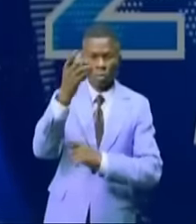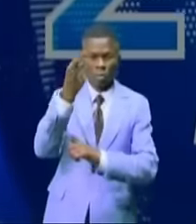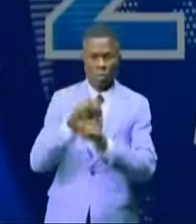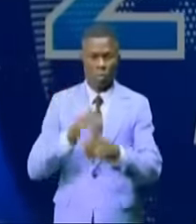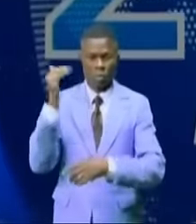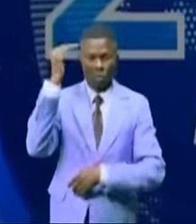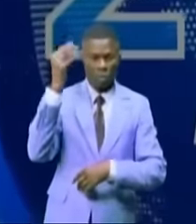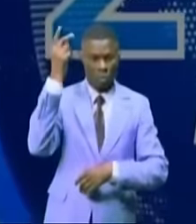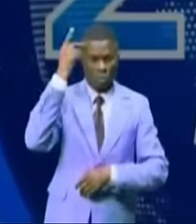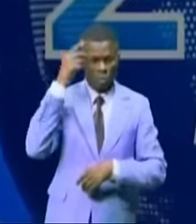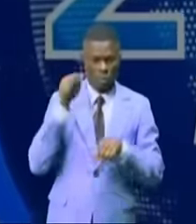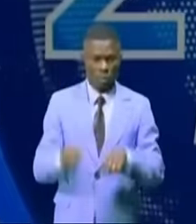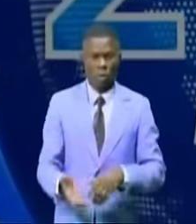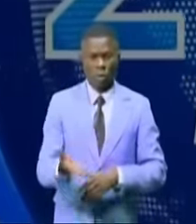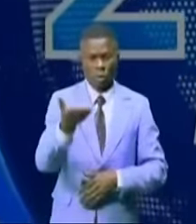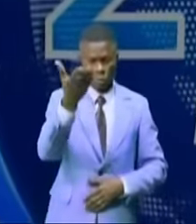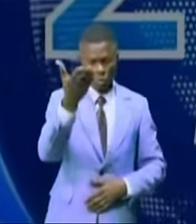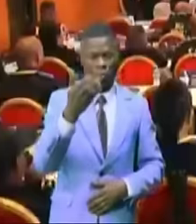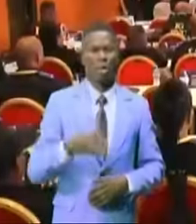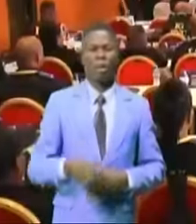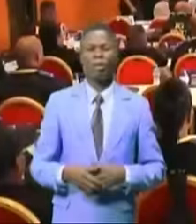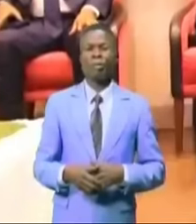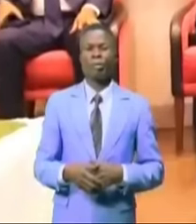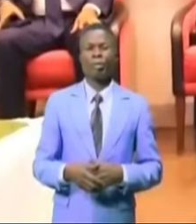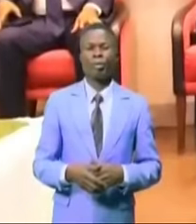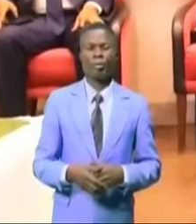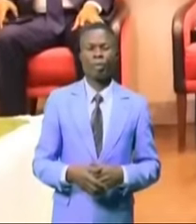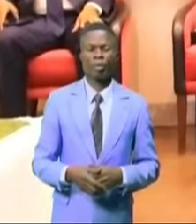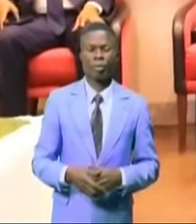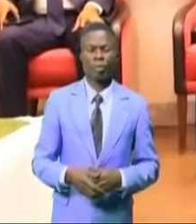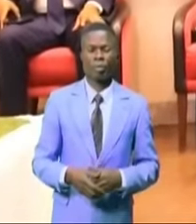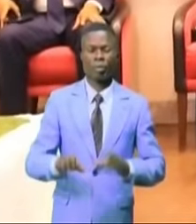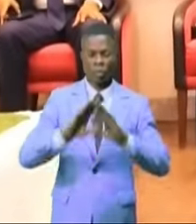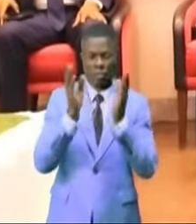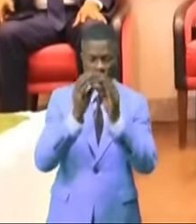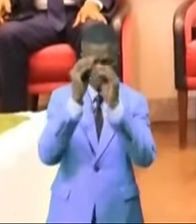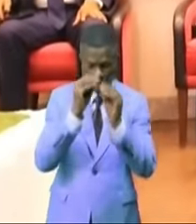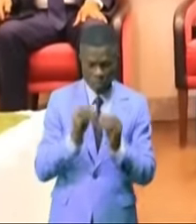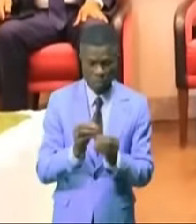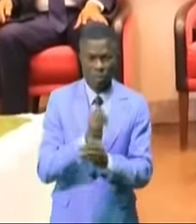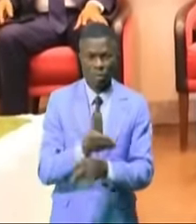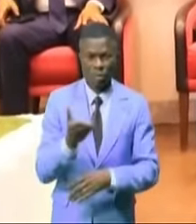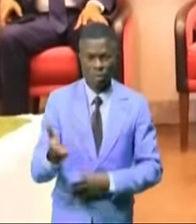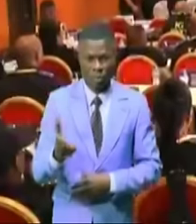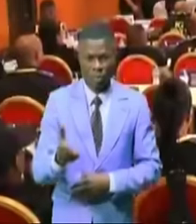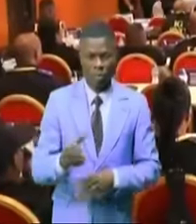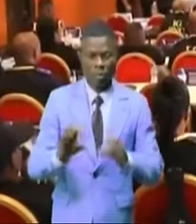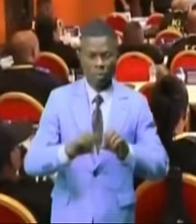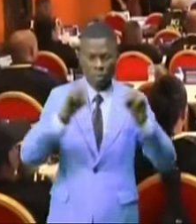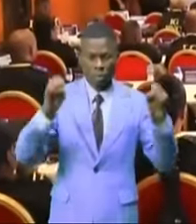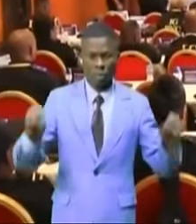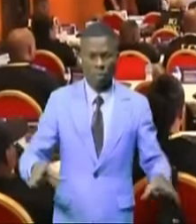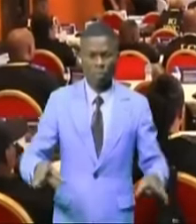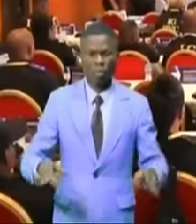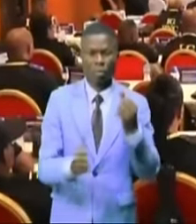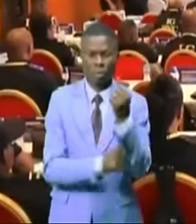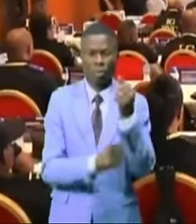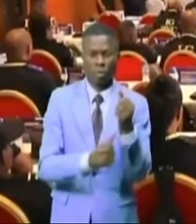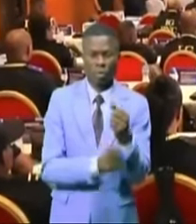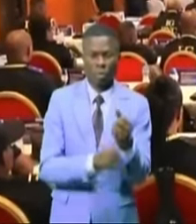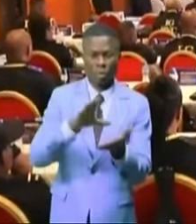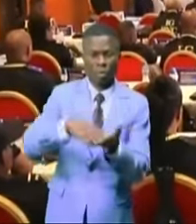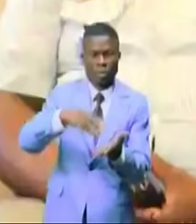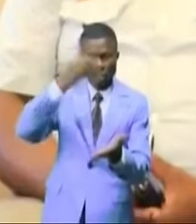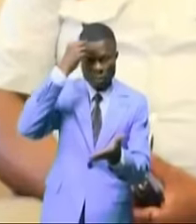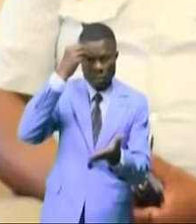Kinshasa, Sultani River Hotel. Cédric Anina. Tout calcul fait, il s'agit d'une 50aine de participants qui ont